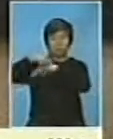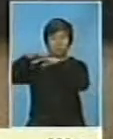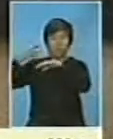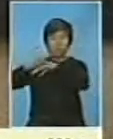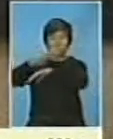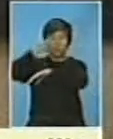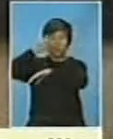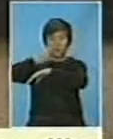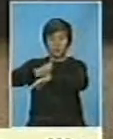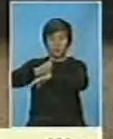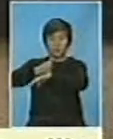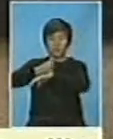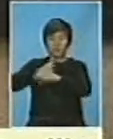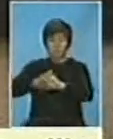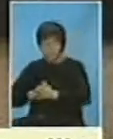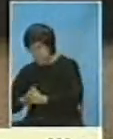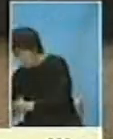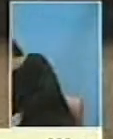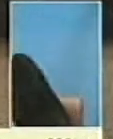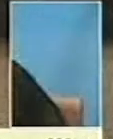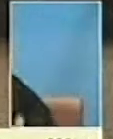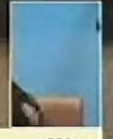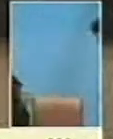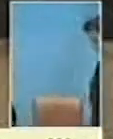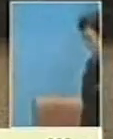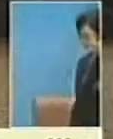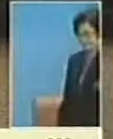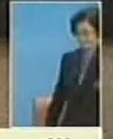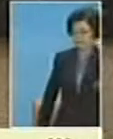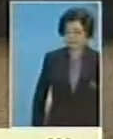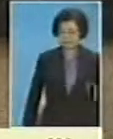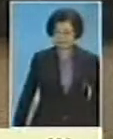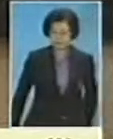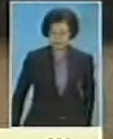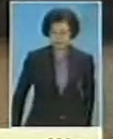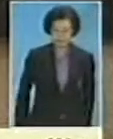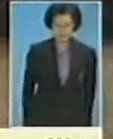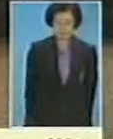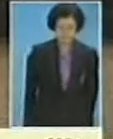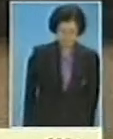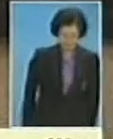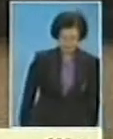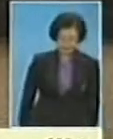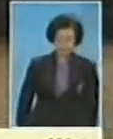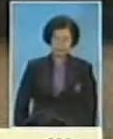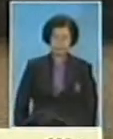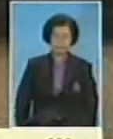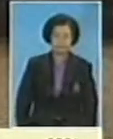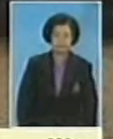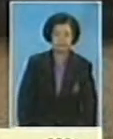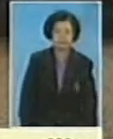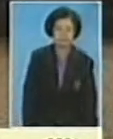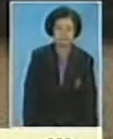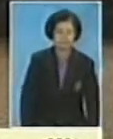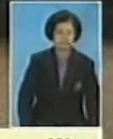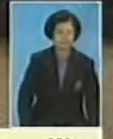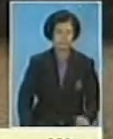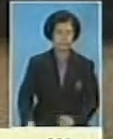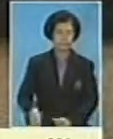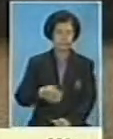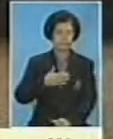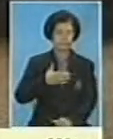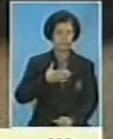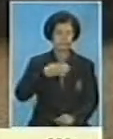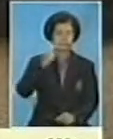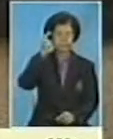ซึ่งท่านสมาชิกสภานิติบัญญัติแห่งชาติคงจะได้รับทราบและผมหวังว่า